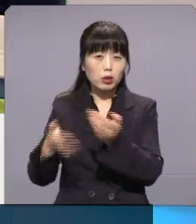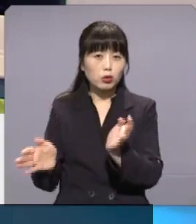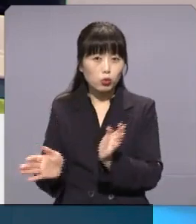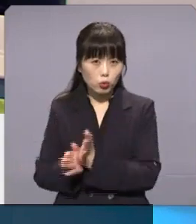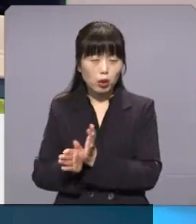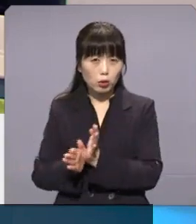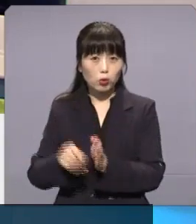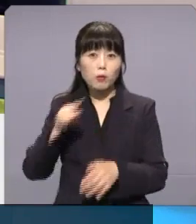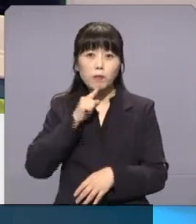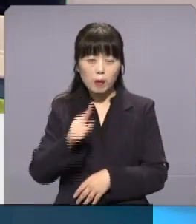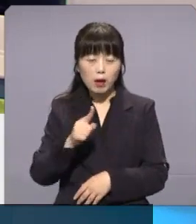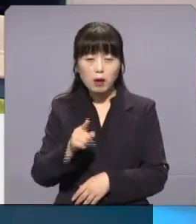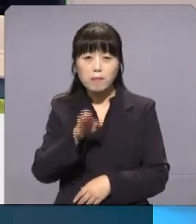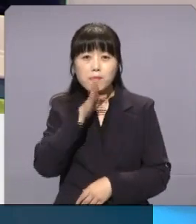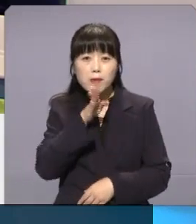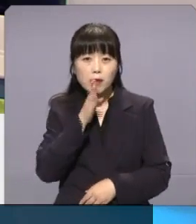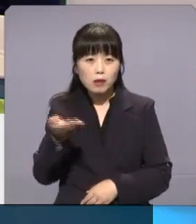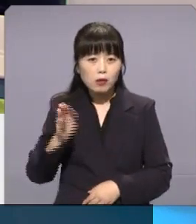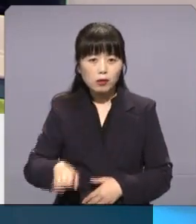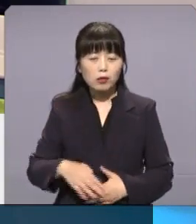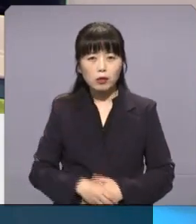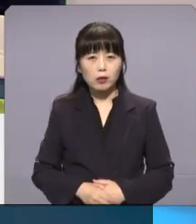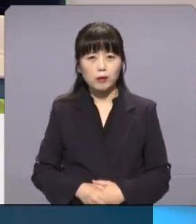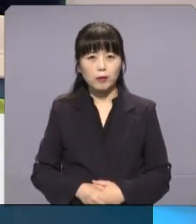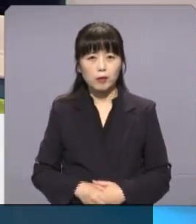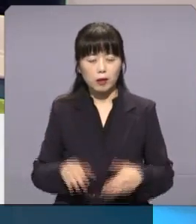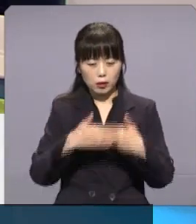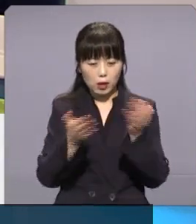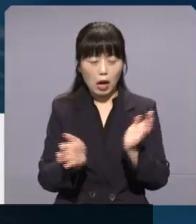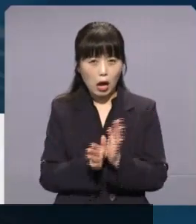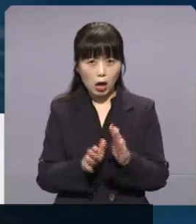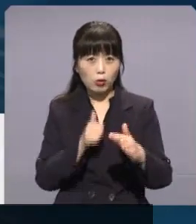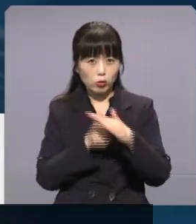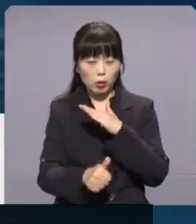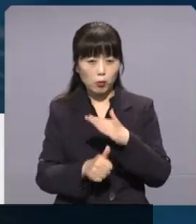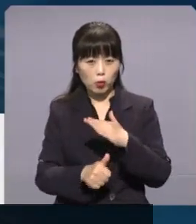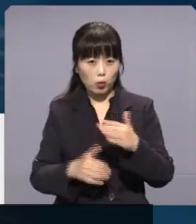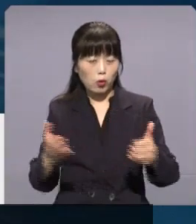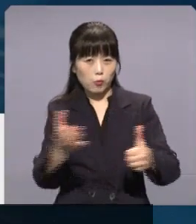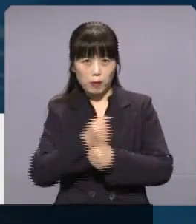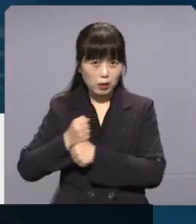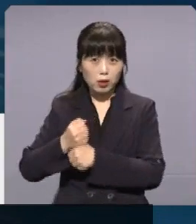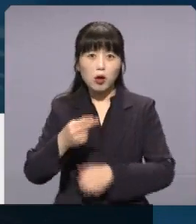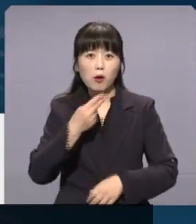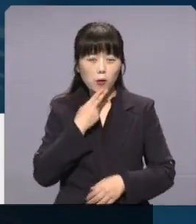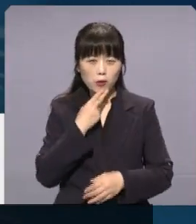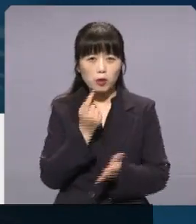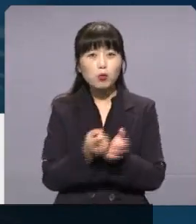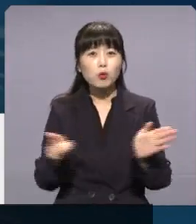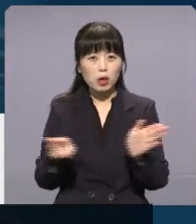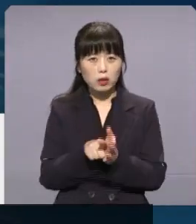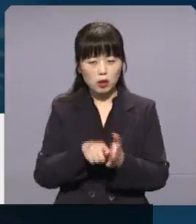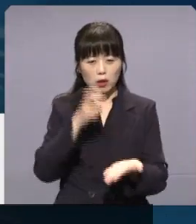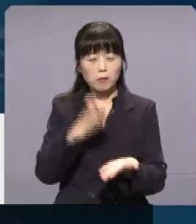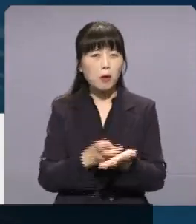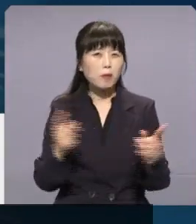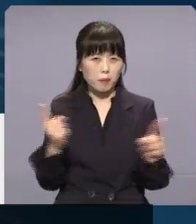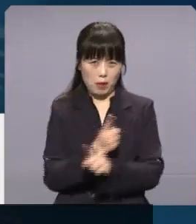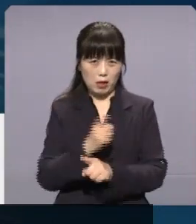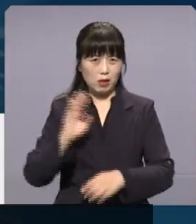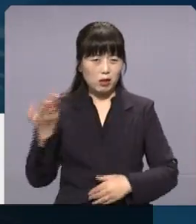트렌드가 그렇잖아요. 그게 합리적이죠. 예. 근데 어쨌든 당권을 뺏기지 않기 위해서는 그렇게 룰을 바꿀 수도 있다. 예. 또